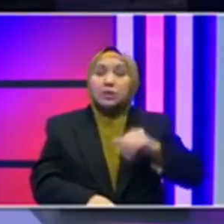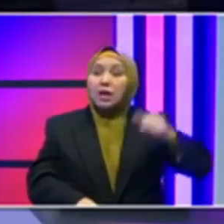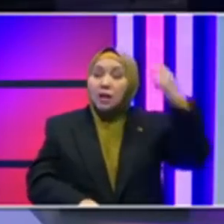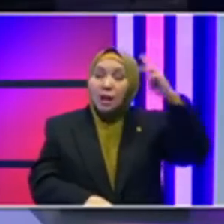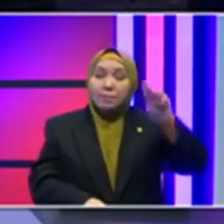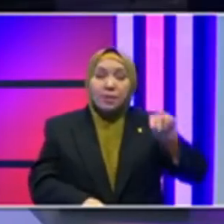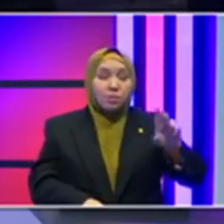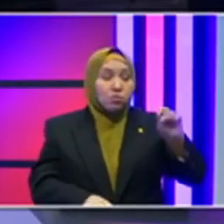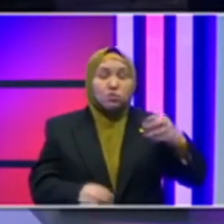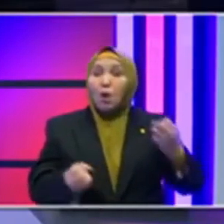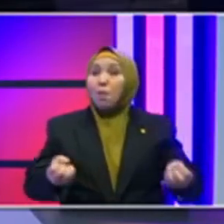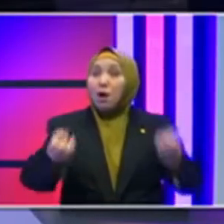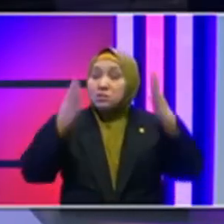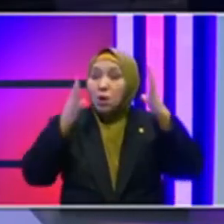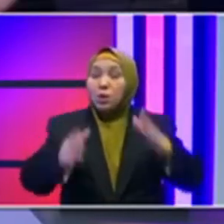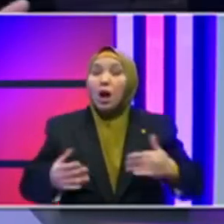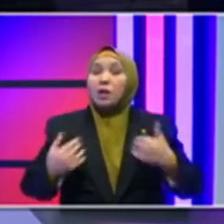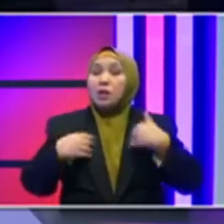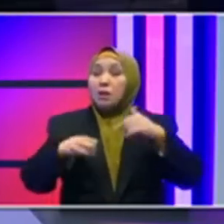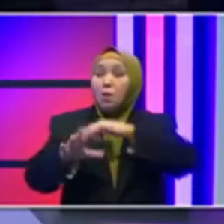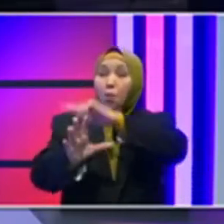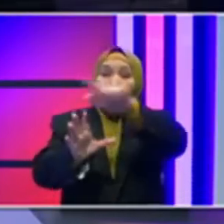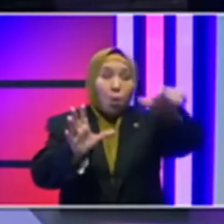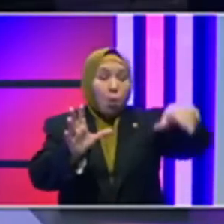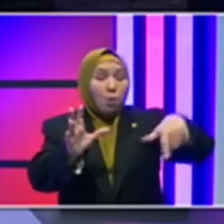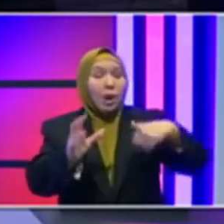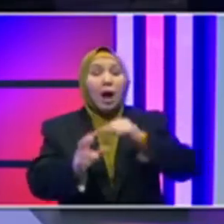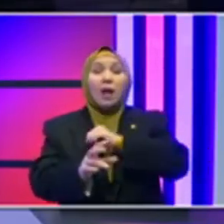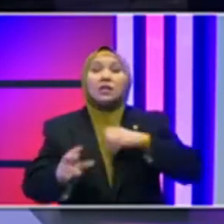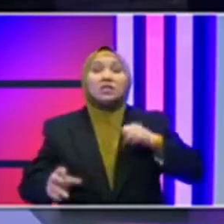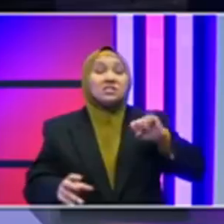banyak-banyak orang yang ada pada waktu itu dokter